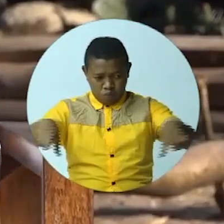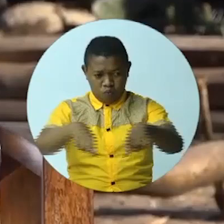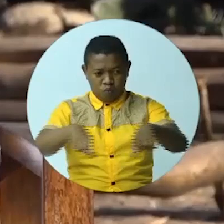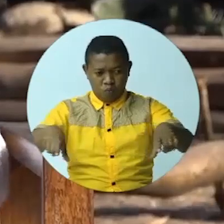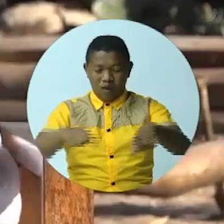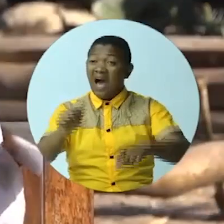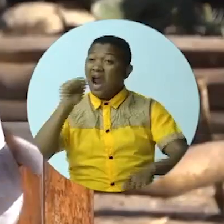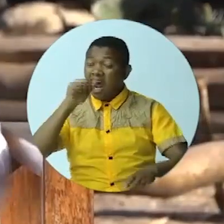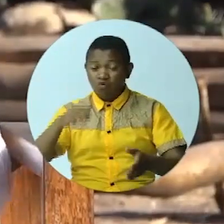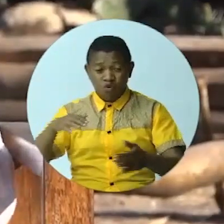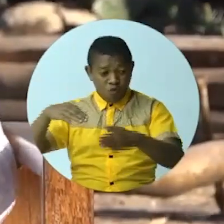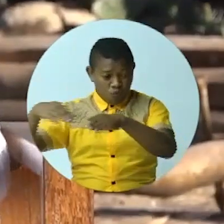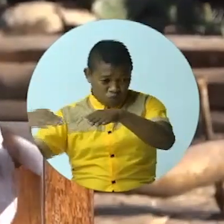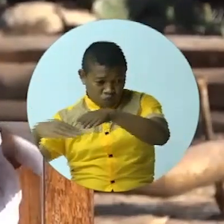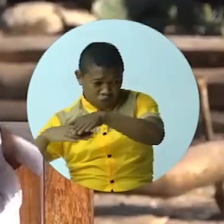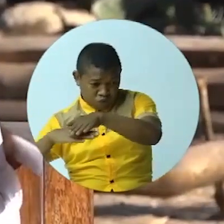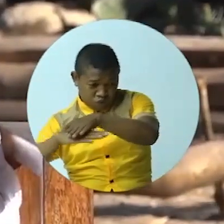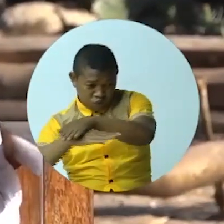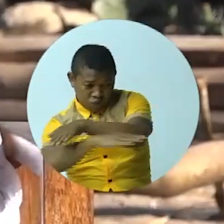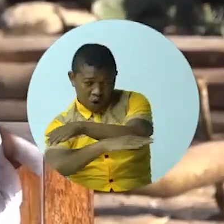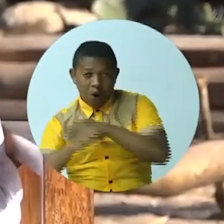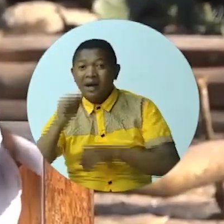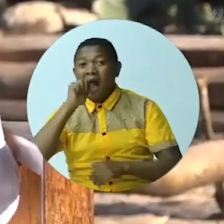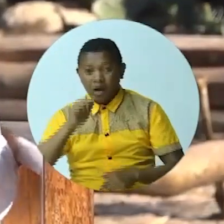zay apetrako ny fanamby fa tsy maintsy ataontsika sy ataontsika